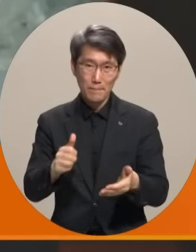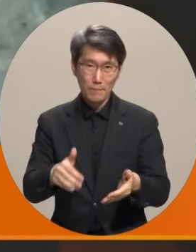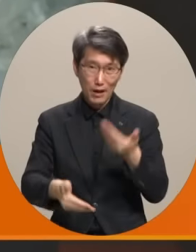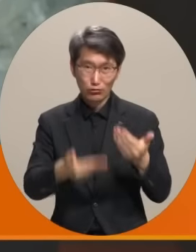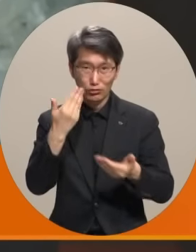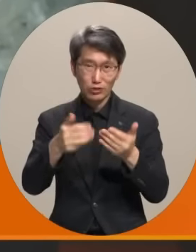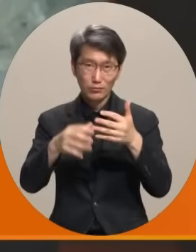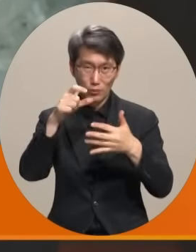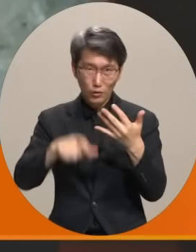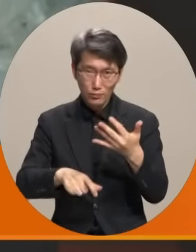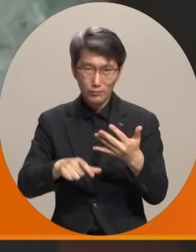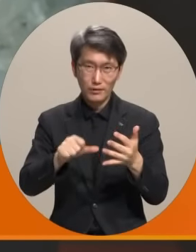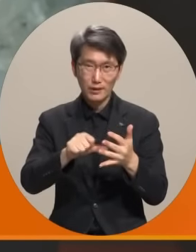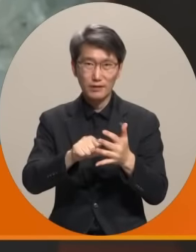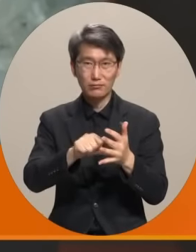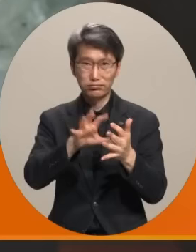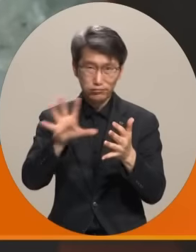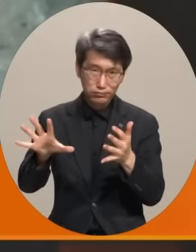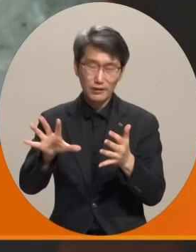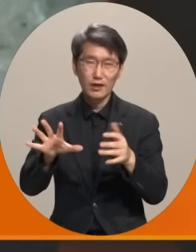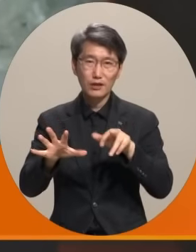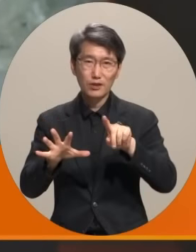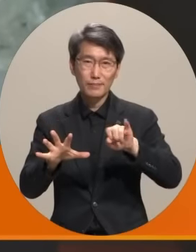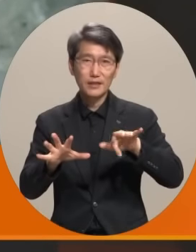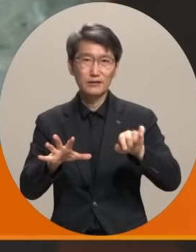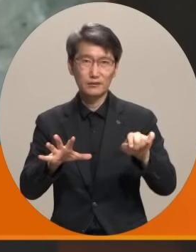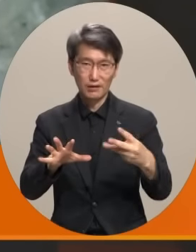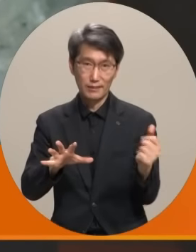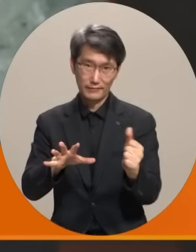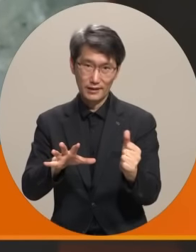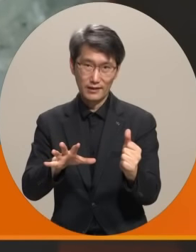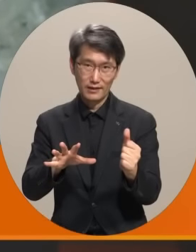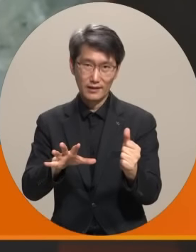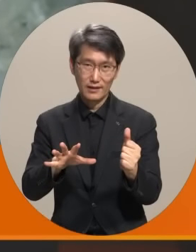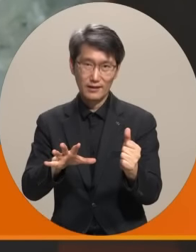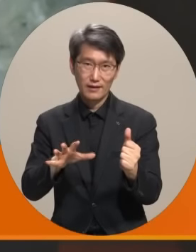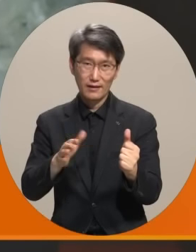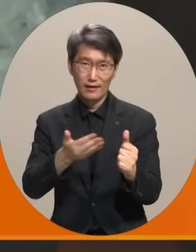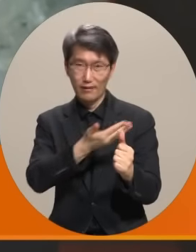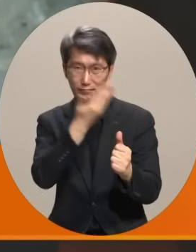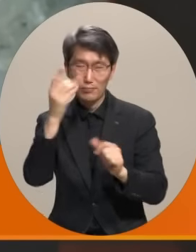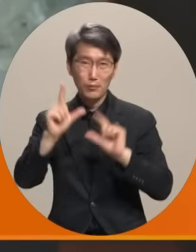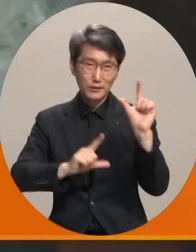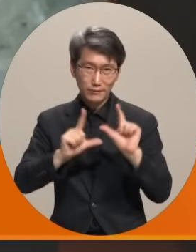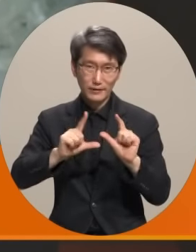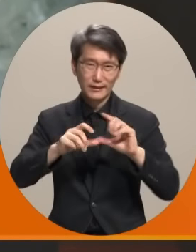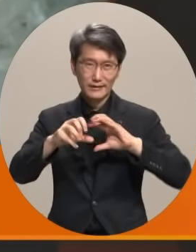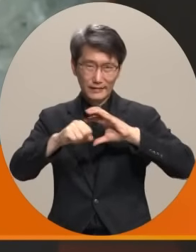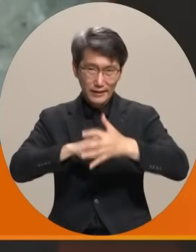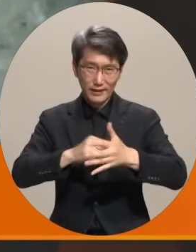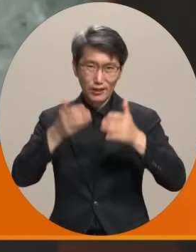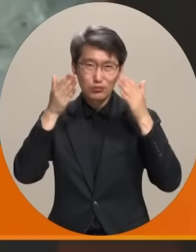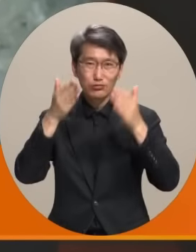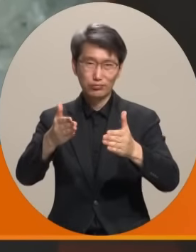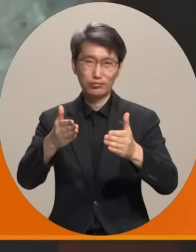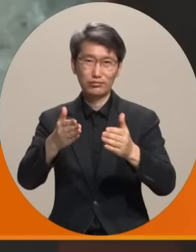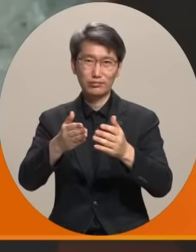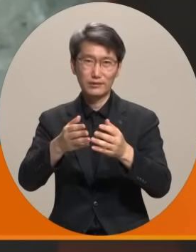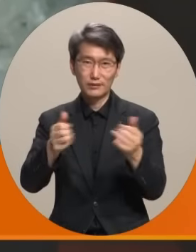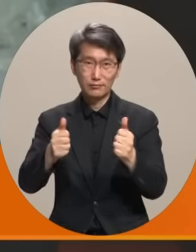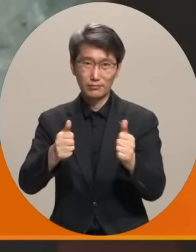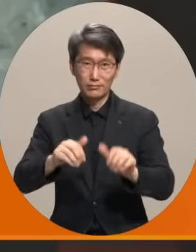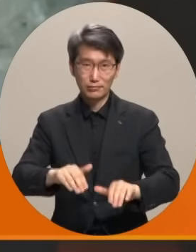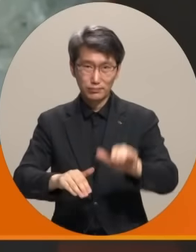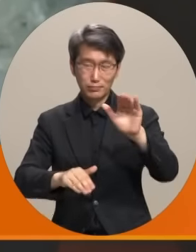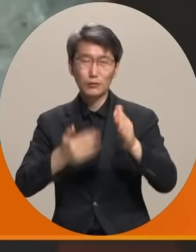출연해서 화제가 되기도 했던 전민철 씨인데요이 옛된 영제 세개가 주목하는 유망주로 우뚝선